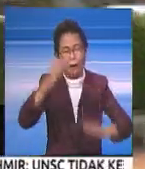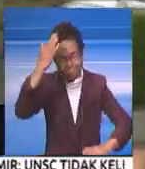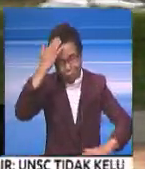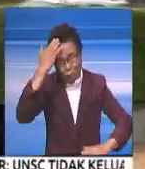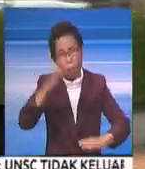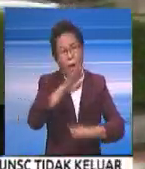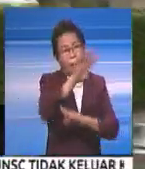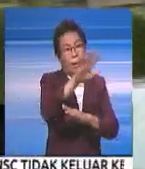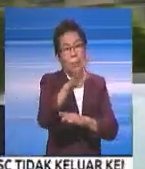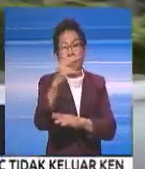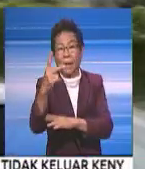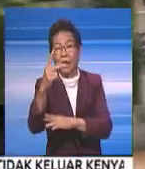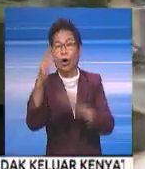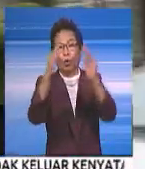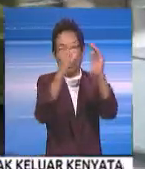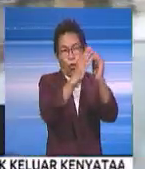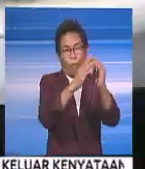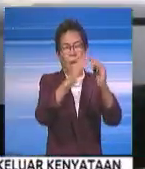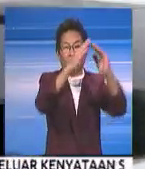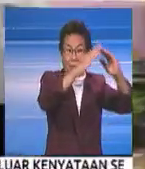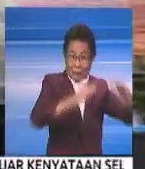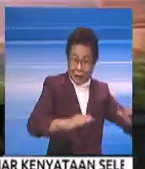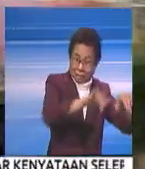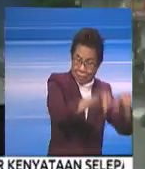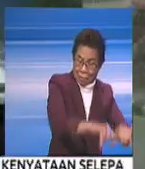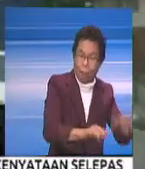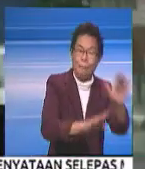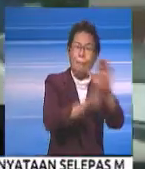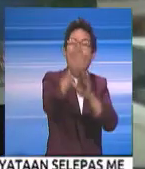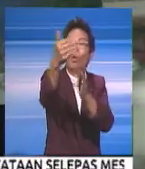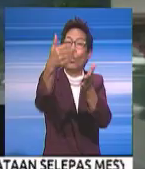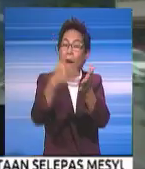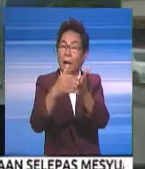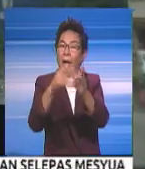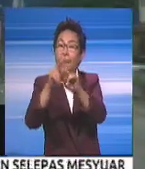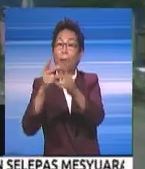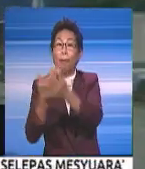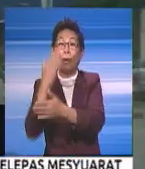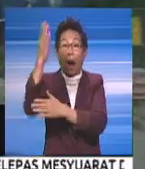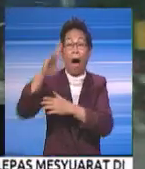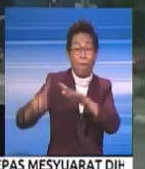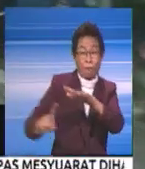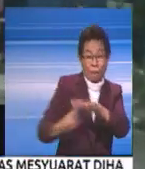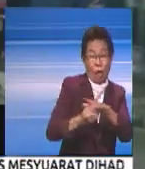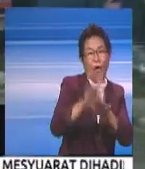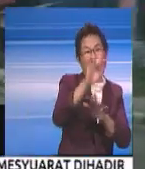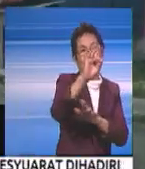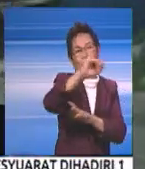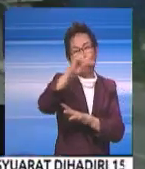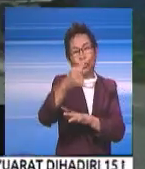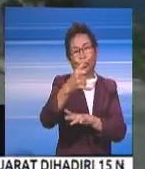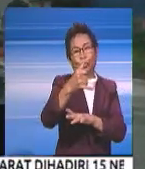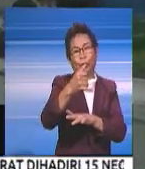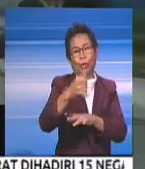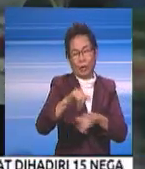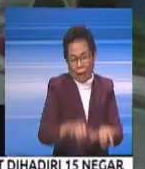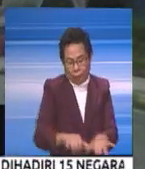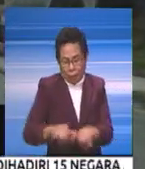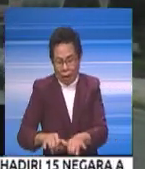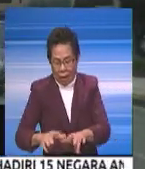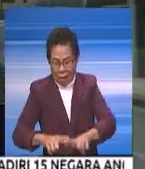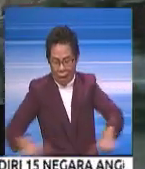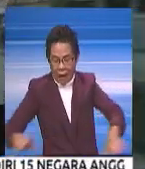Selain 45,000 unit rumah kediaman, pembangunan semula Kampung Baru bakal mewujudkan kira-kira 8 juta kaki persegi ruang